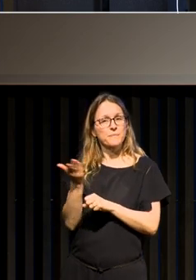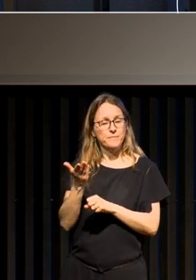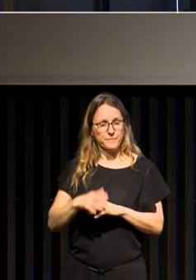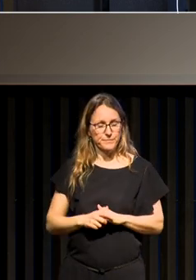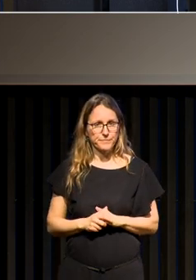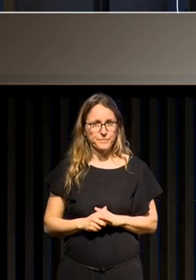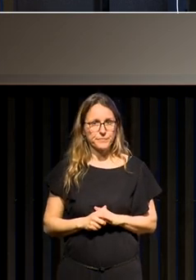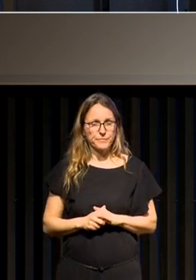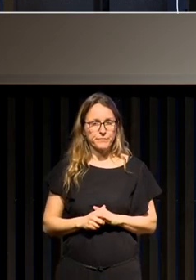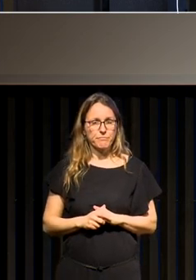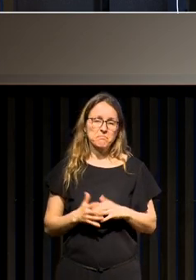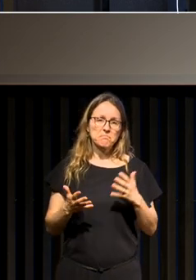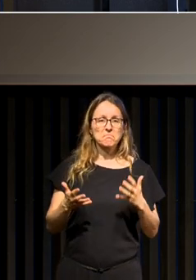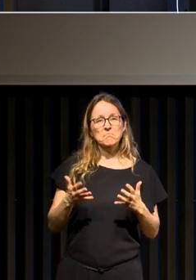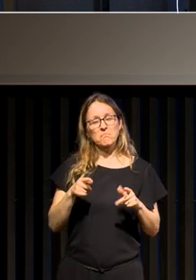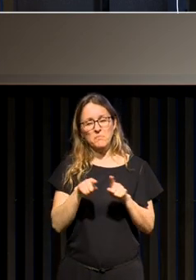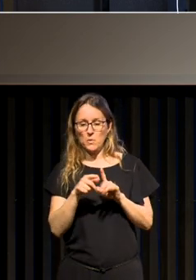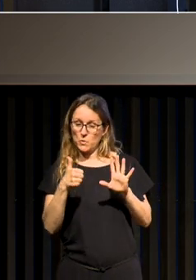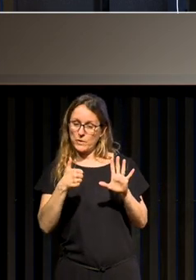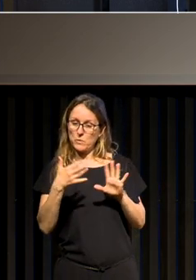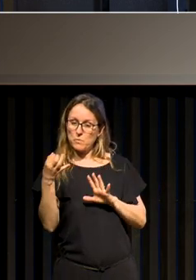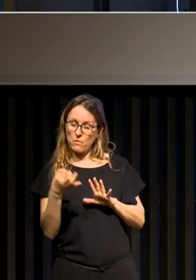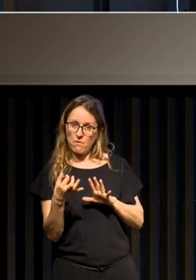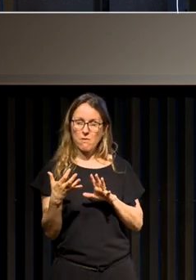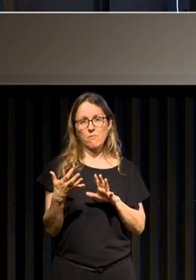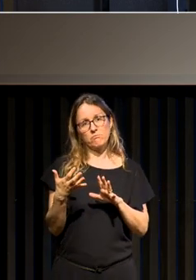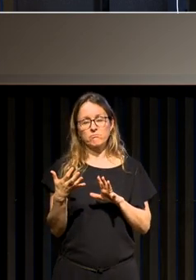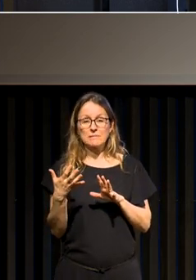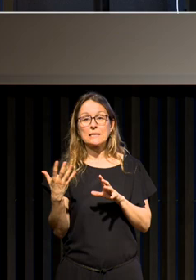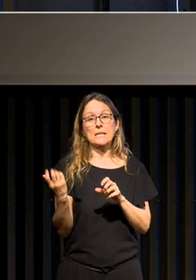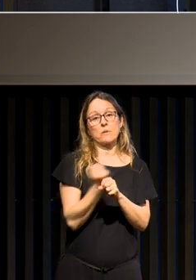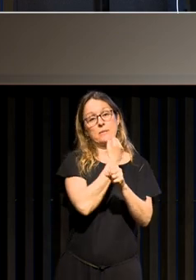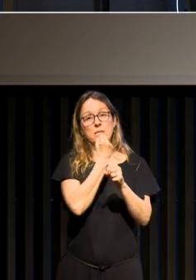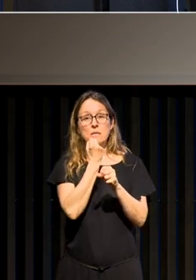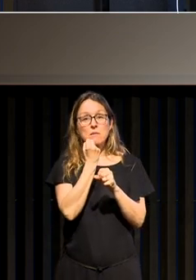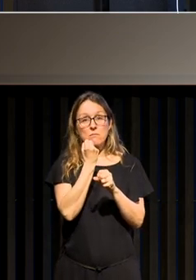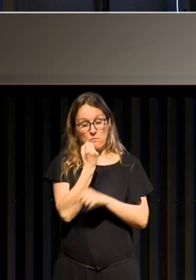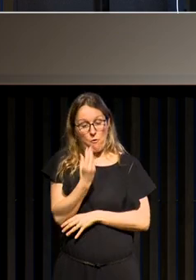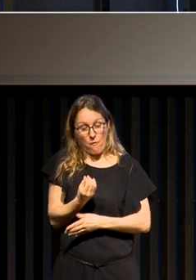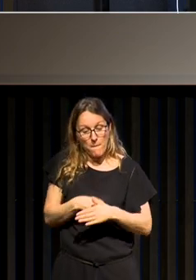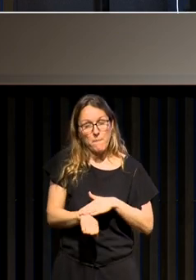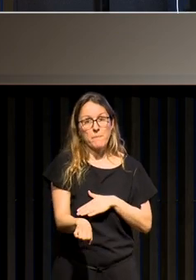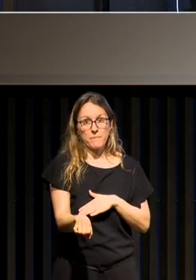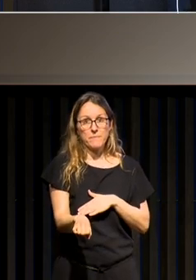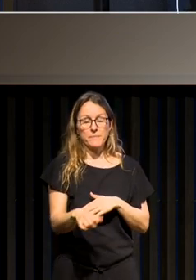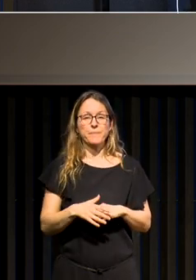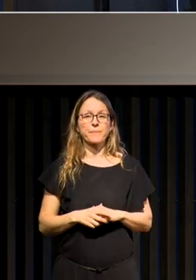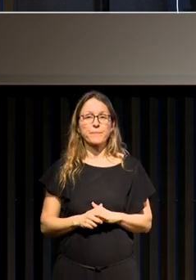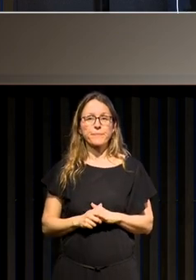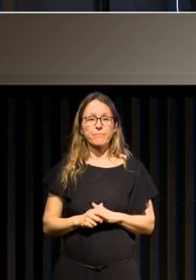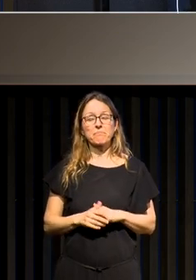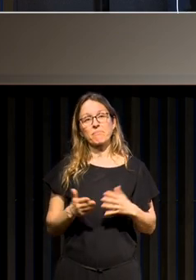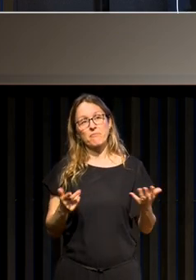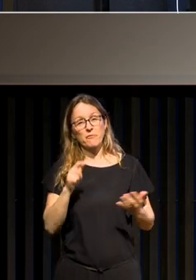pour atteindre, allez, 60% de chances de probabilité d'avoir un enfant, ben,